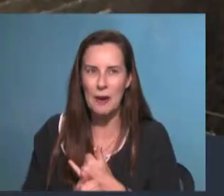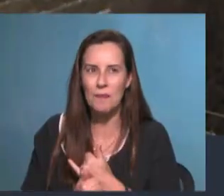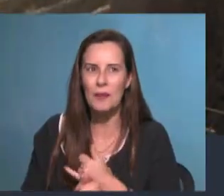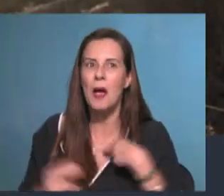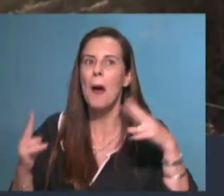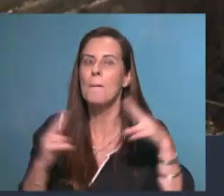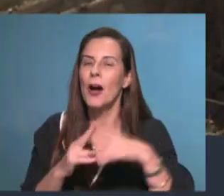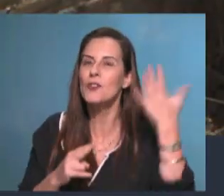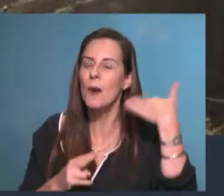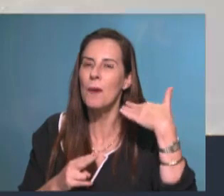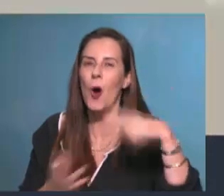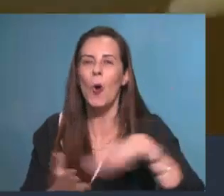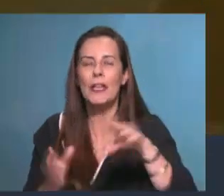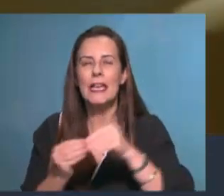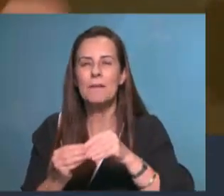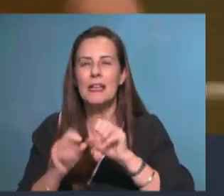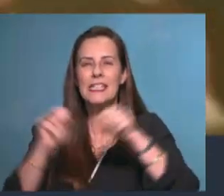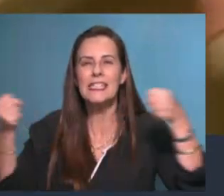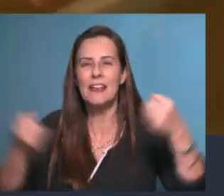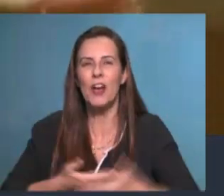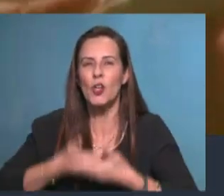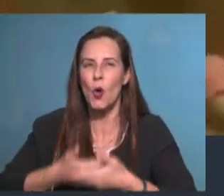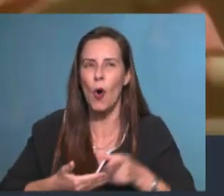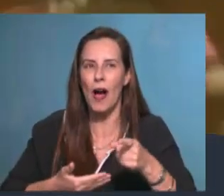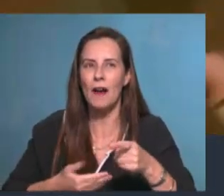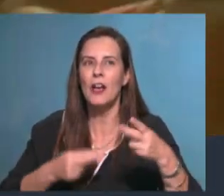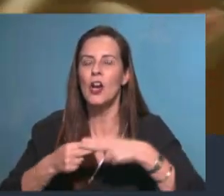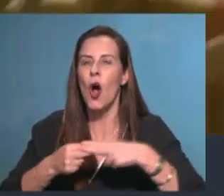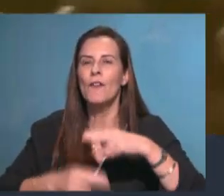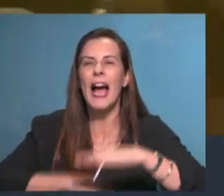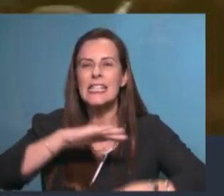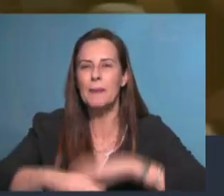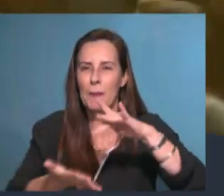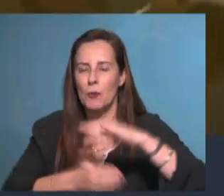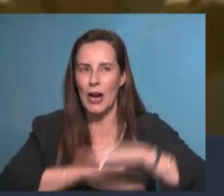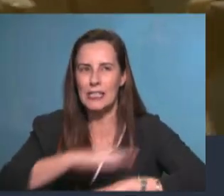פגשנו אותם בעבר עוקדים עם ספר תורה מטרים מעמדות חיזבאללה בהרדוב,